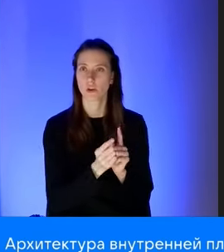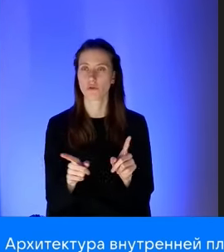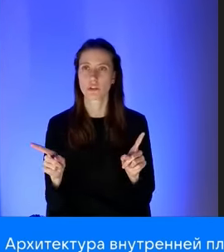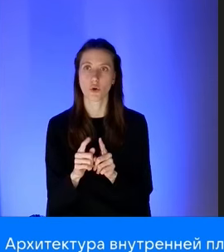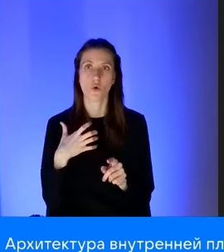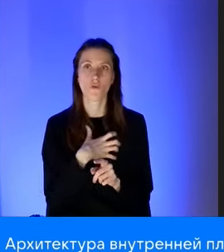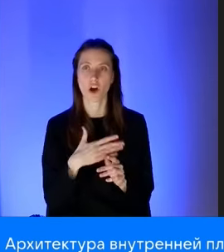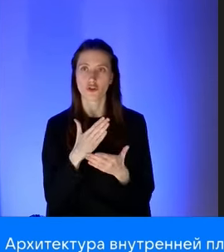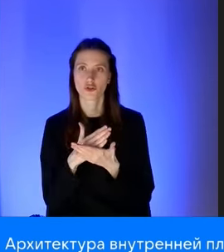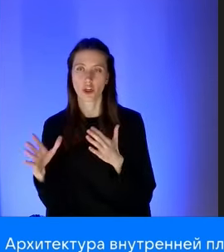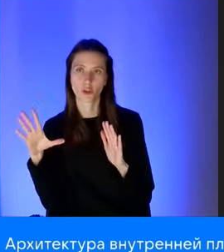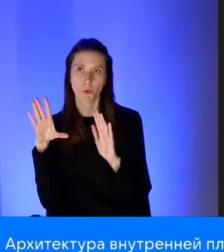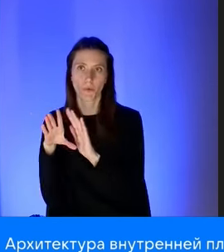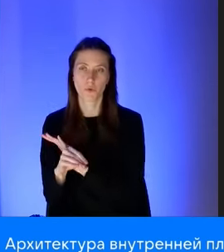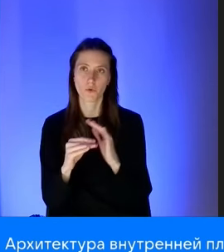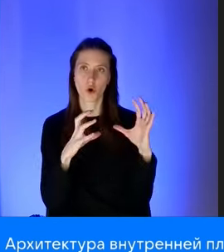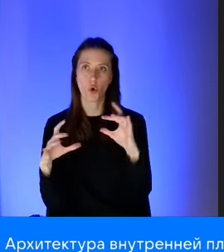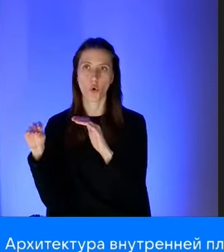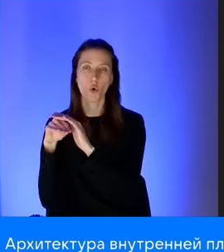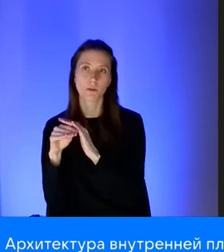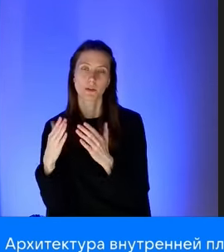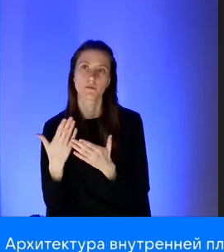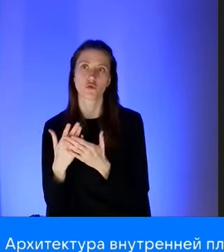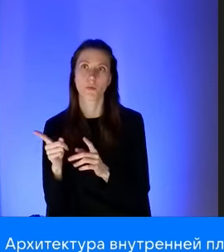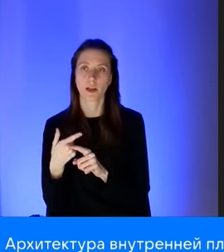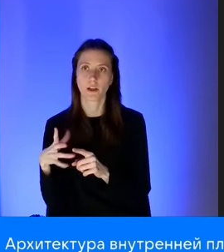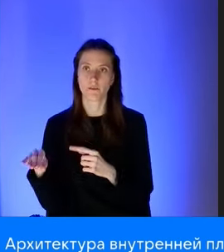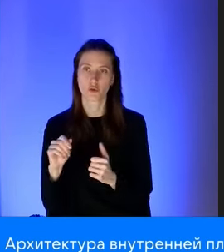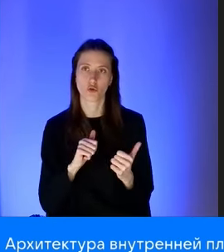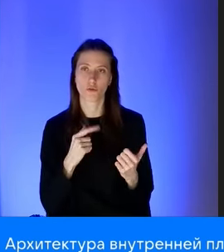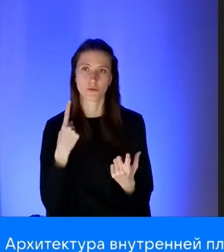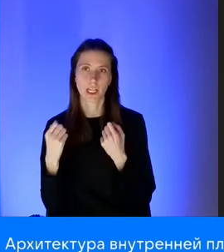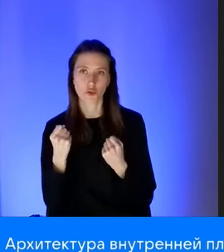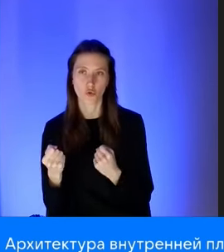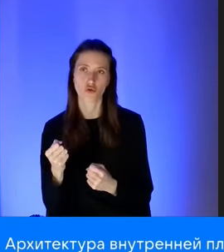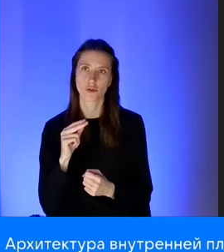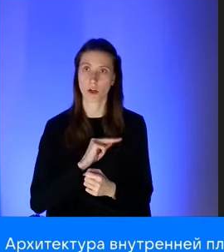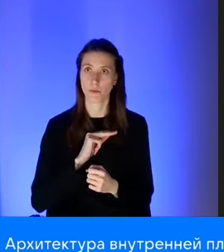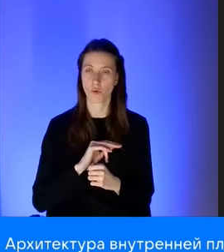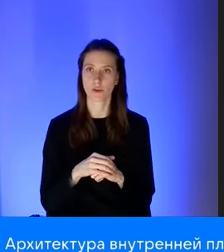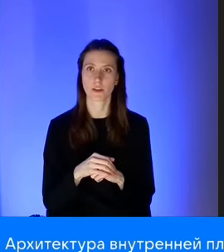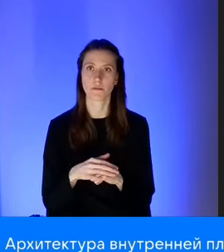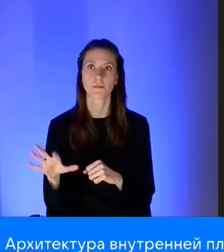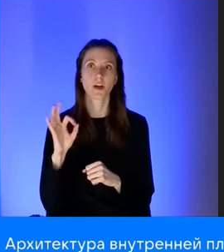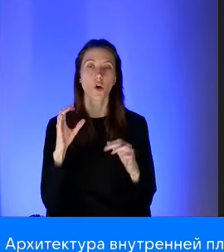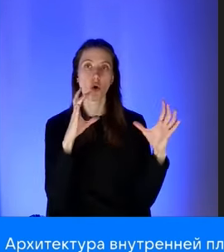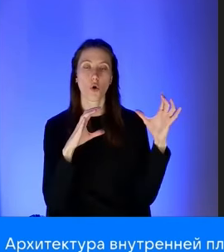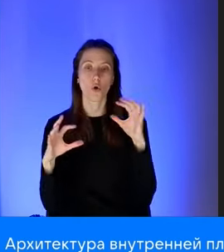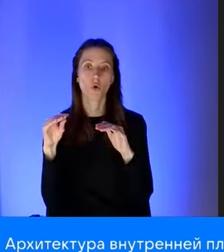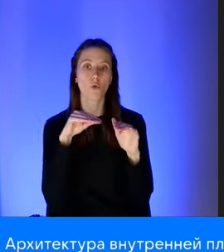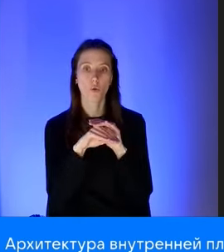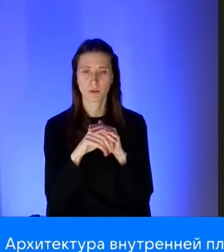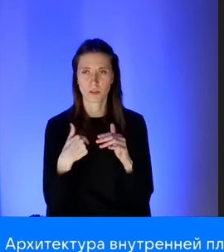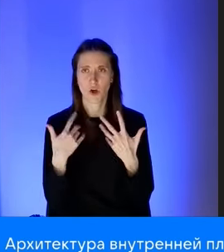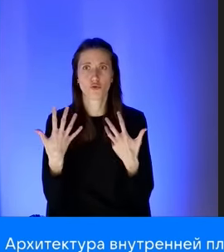часть облака для того чтобы это всё работало гибко там надёжно Ну и все вот э ценности за который мы следим про облако вам немного рассказал